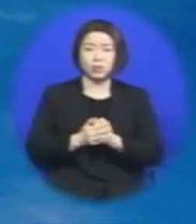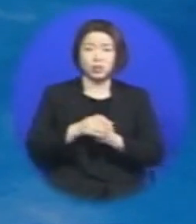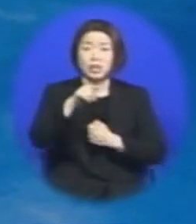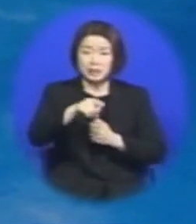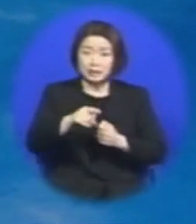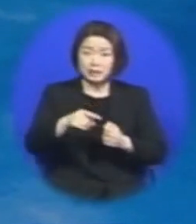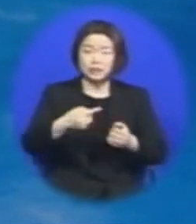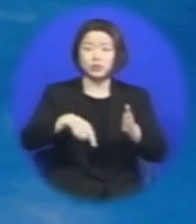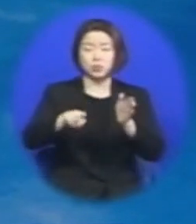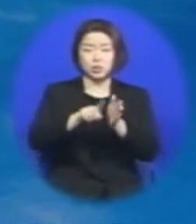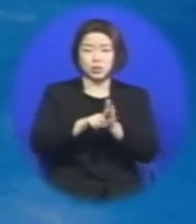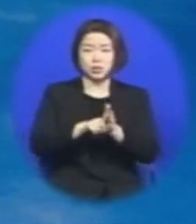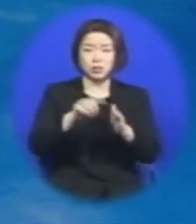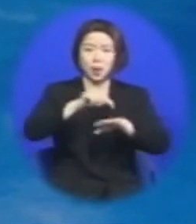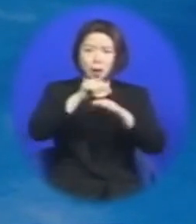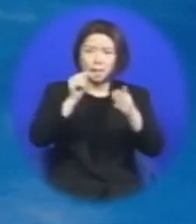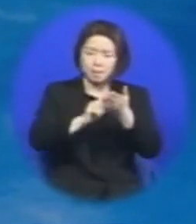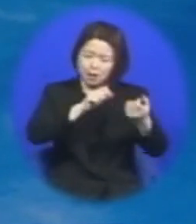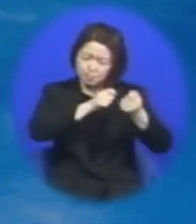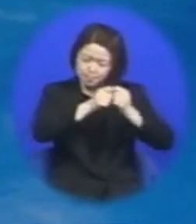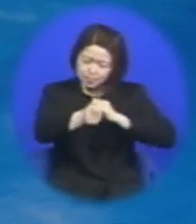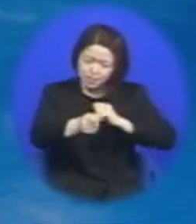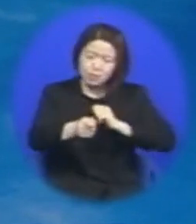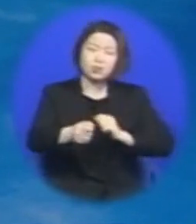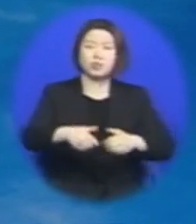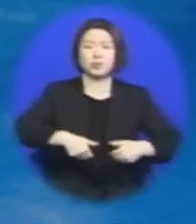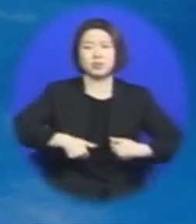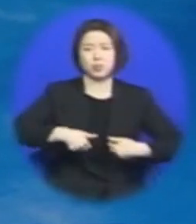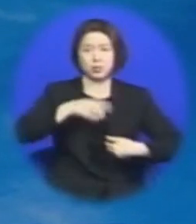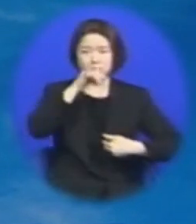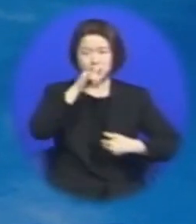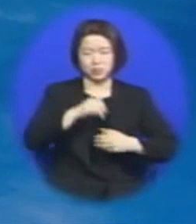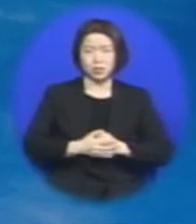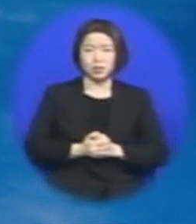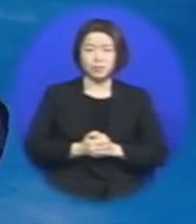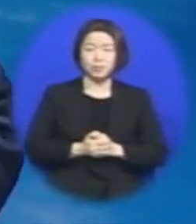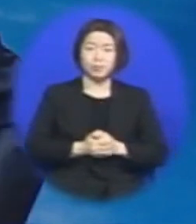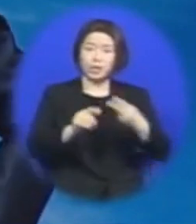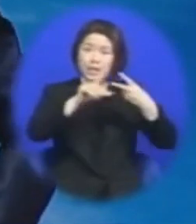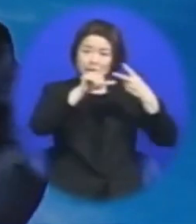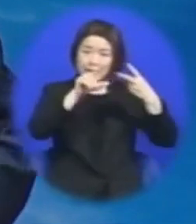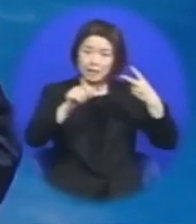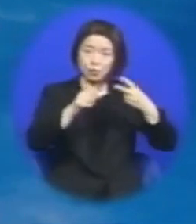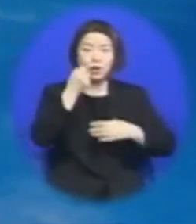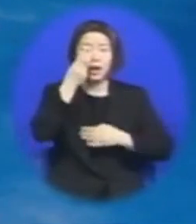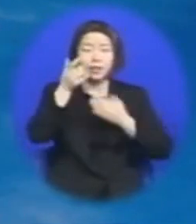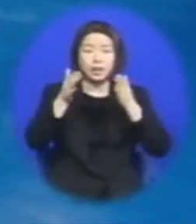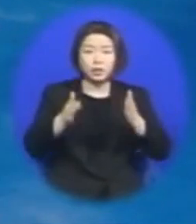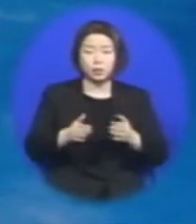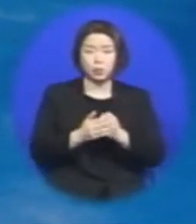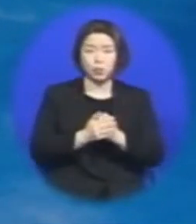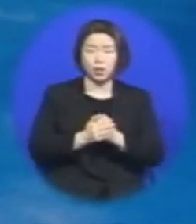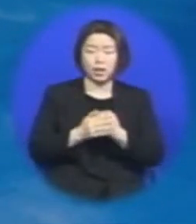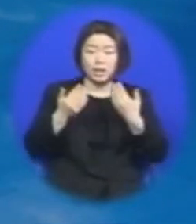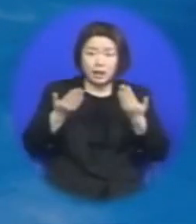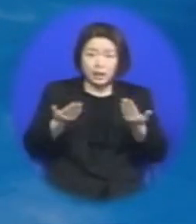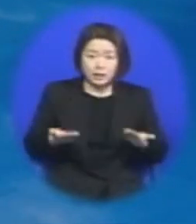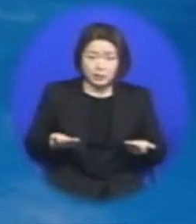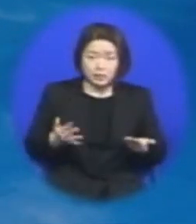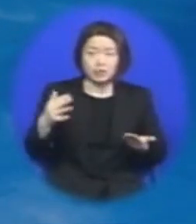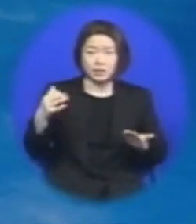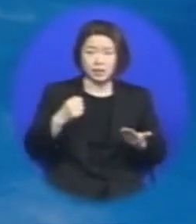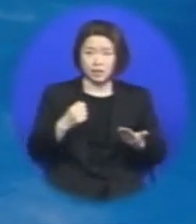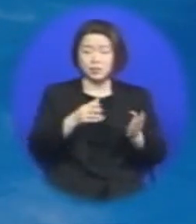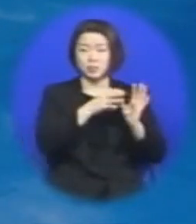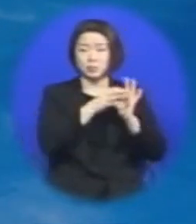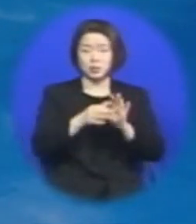마음을 찢는게 필요한 거예요 2월 한 달간 안식을 가지면서